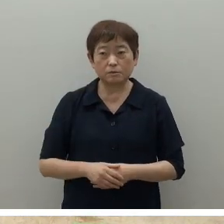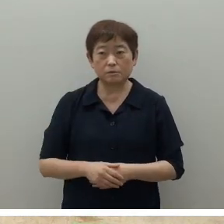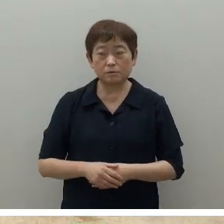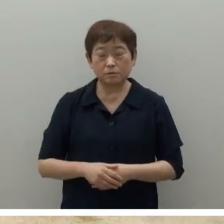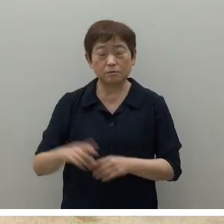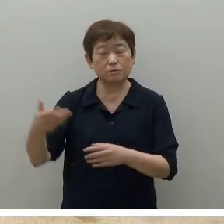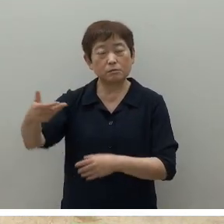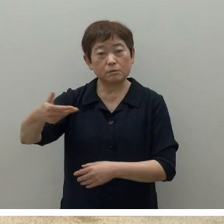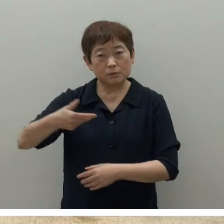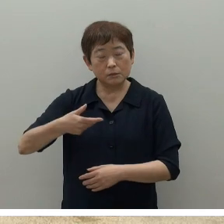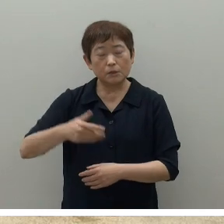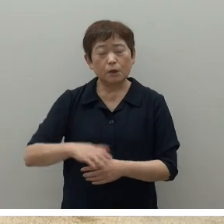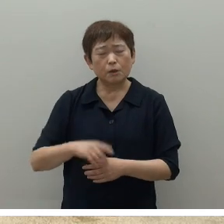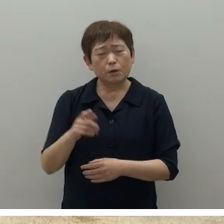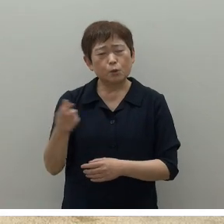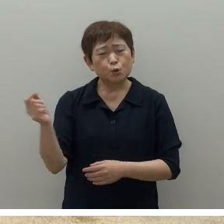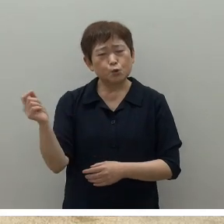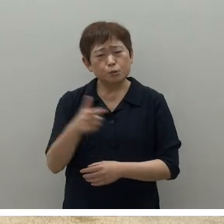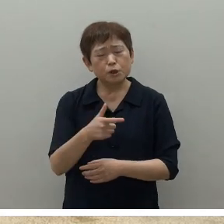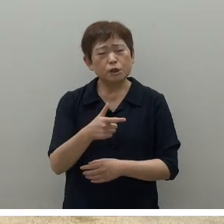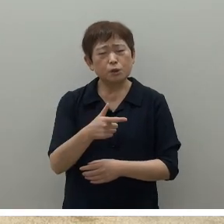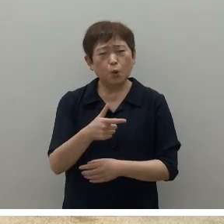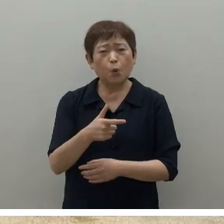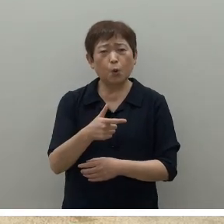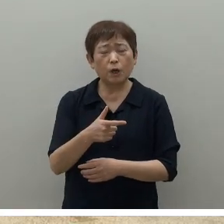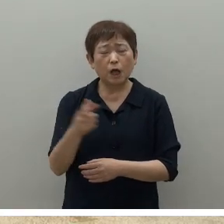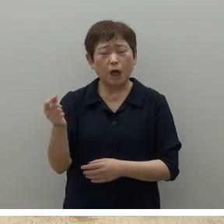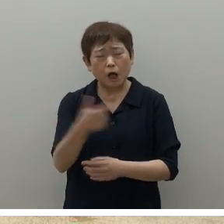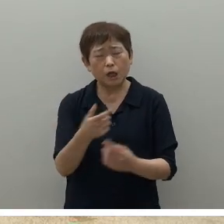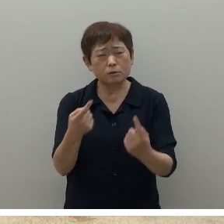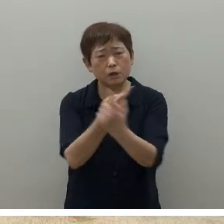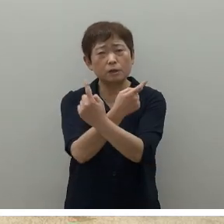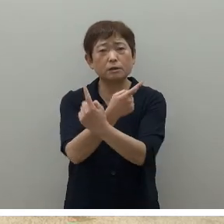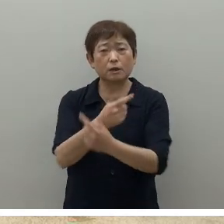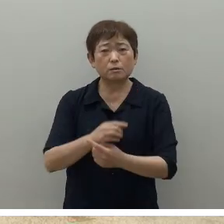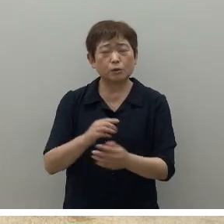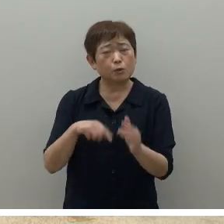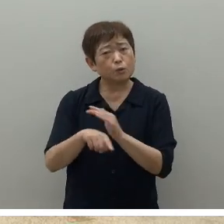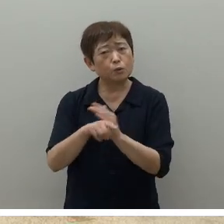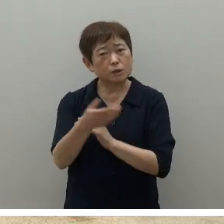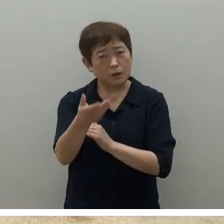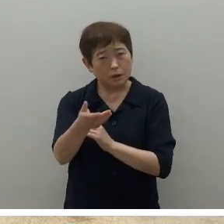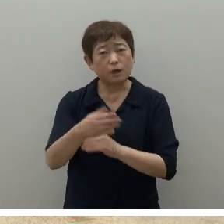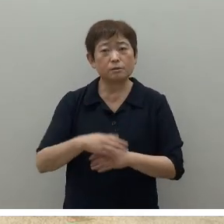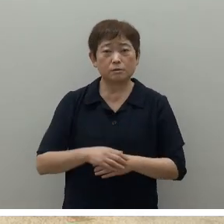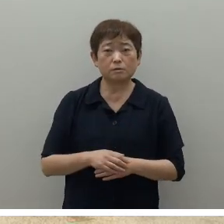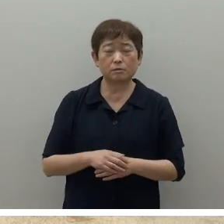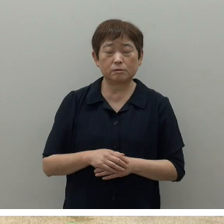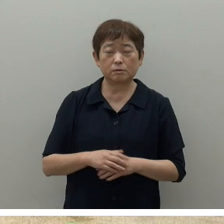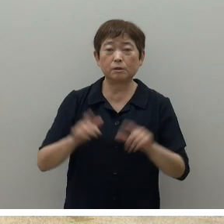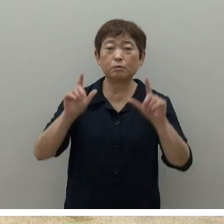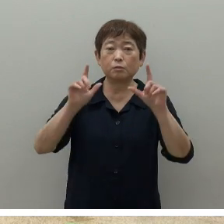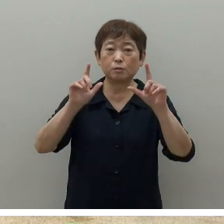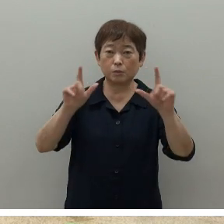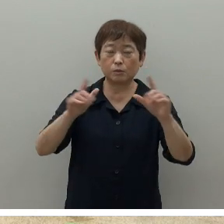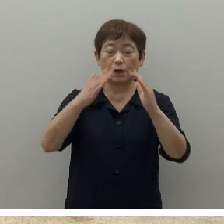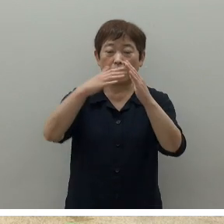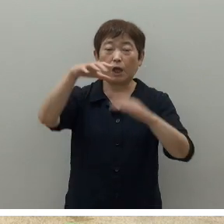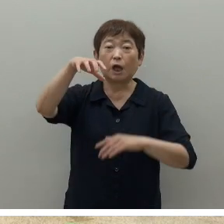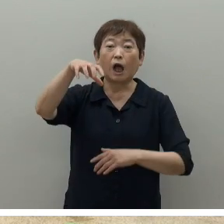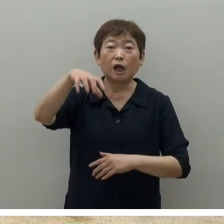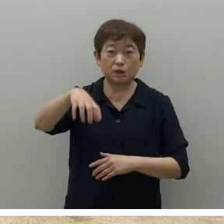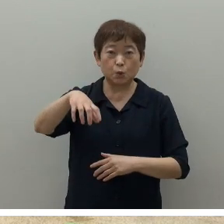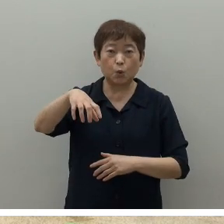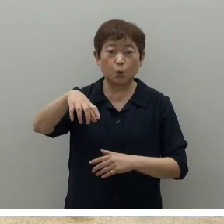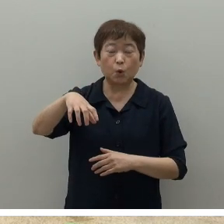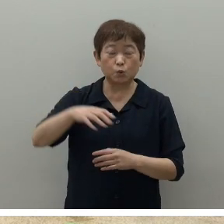しょうか。 会場なんですけれども、会場の設営も含めて、あの